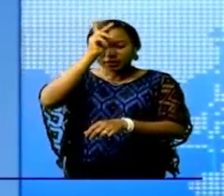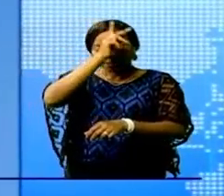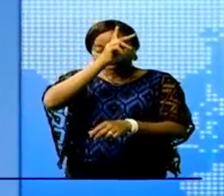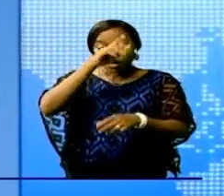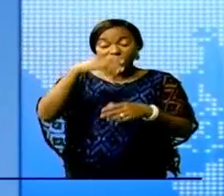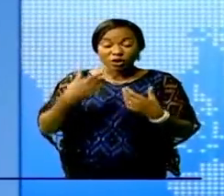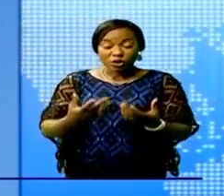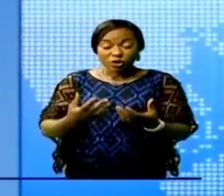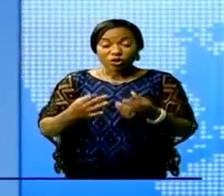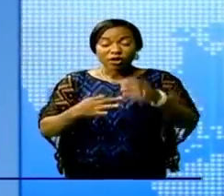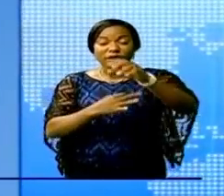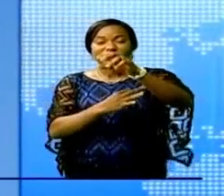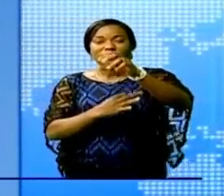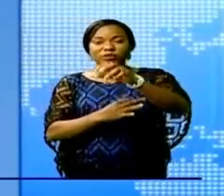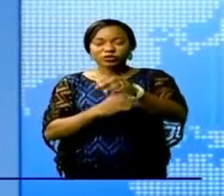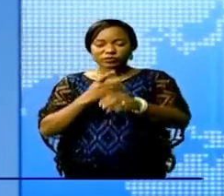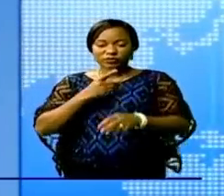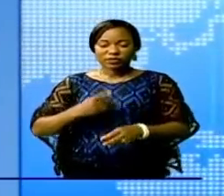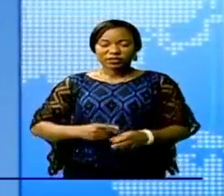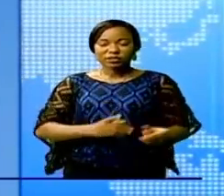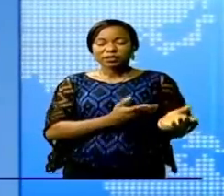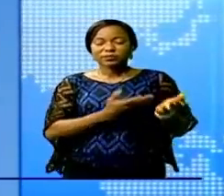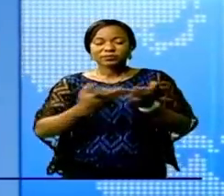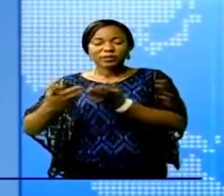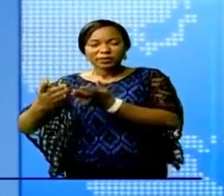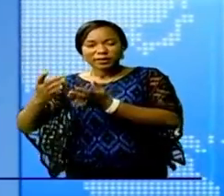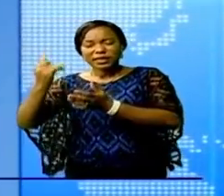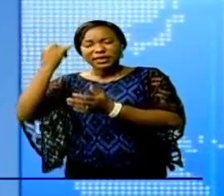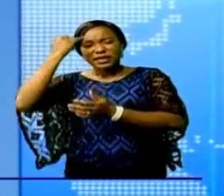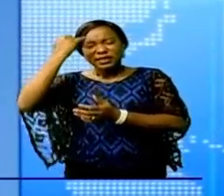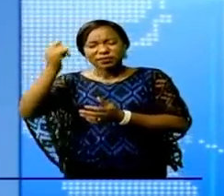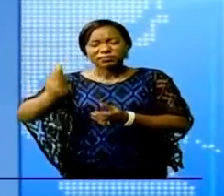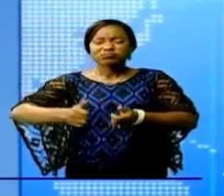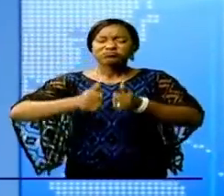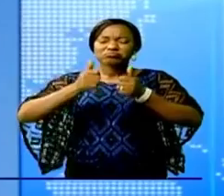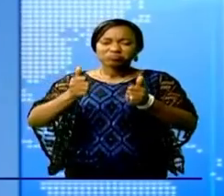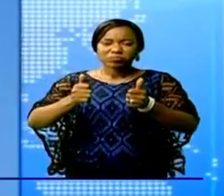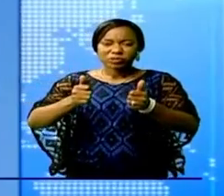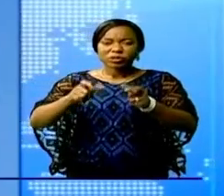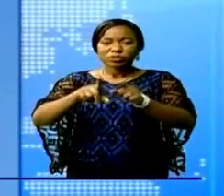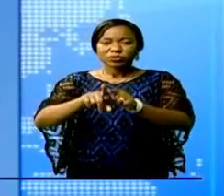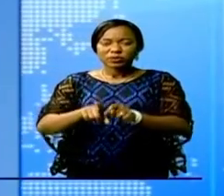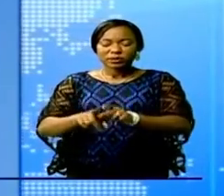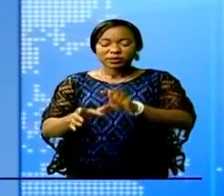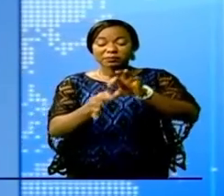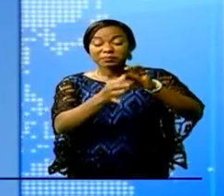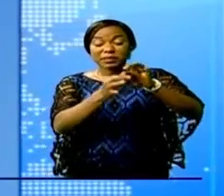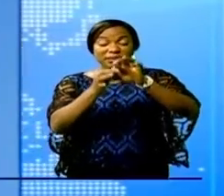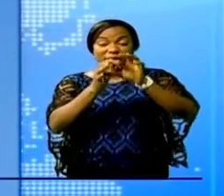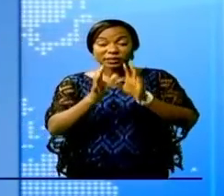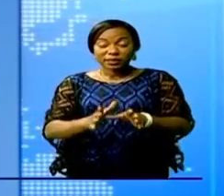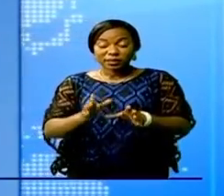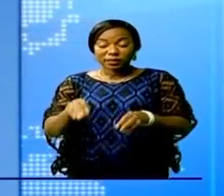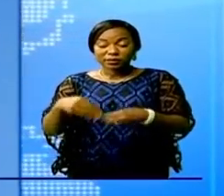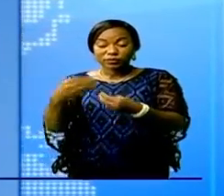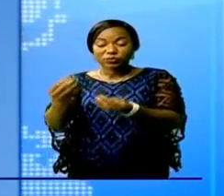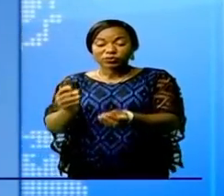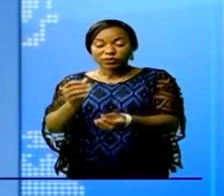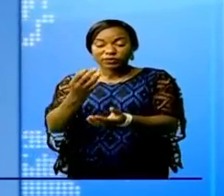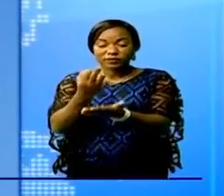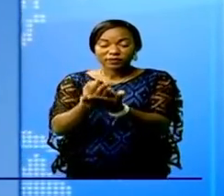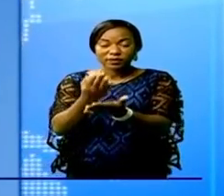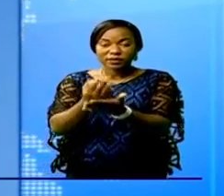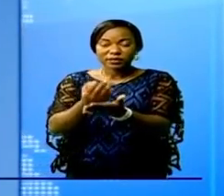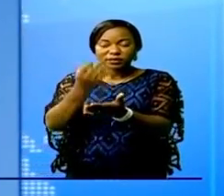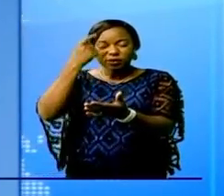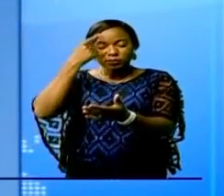une réponse efficace. Getty Panupanu, un grand partenaire de cette structure, apporte son soutien financier pour